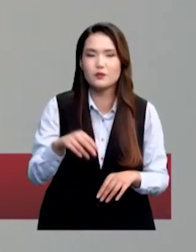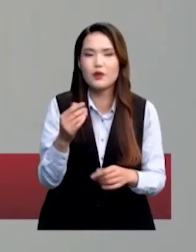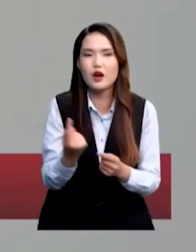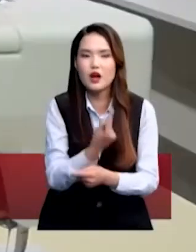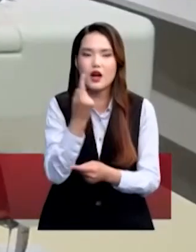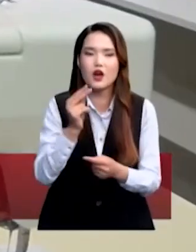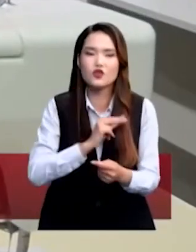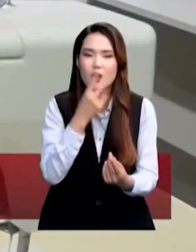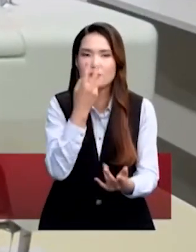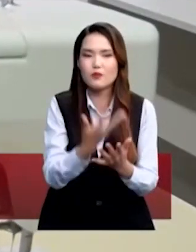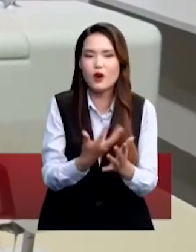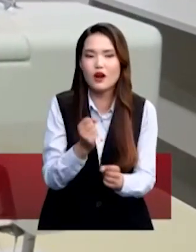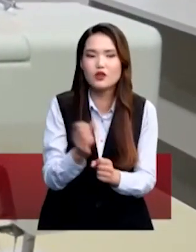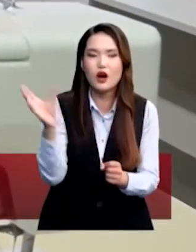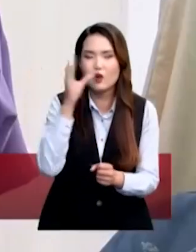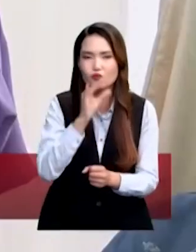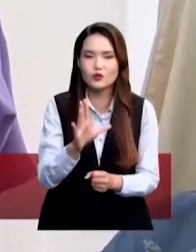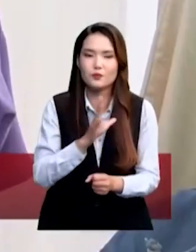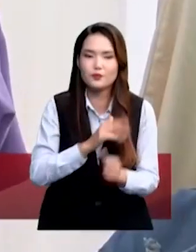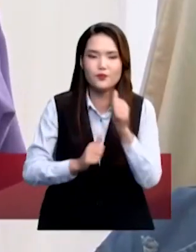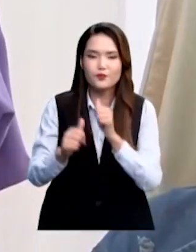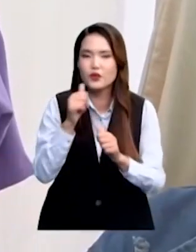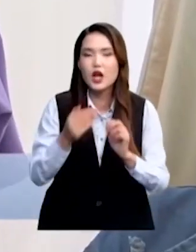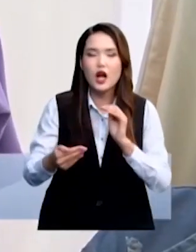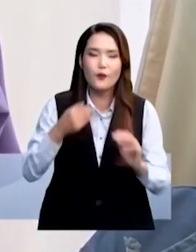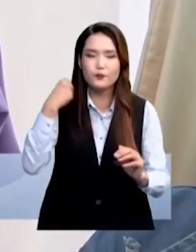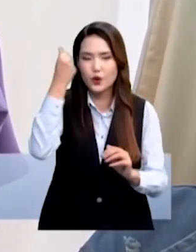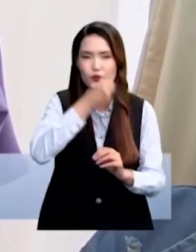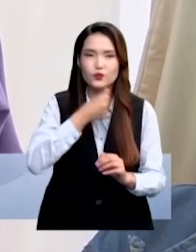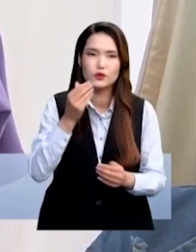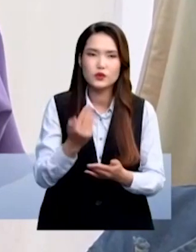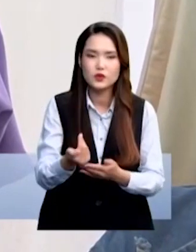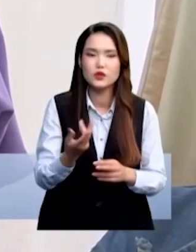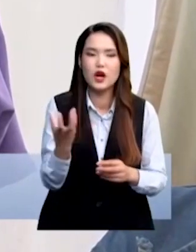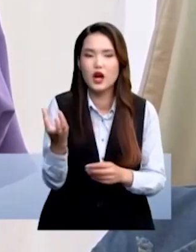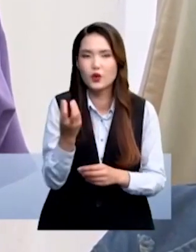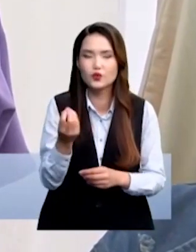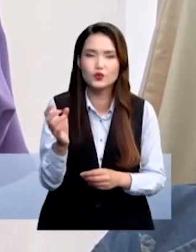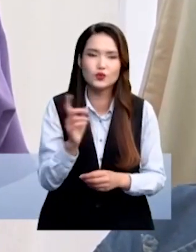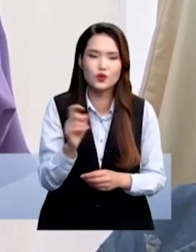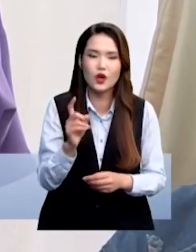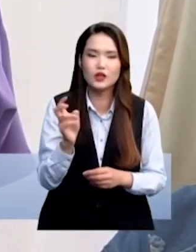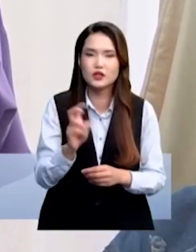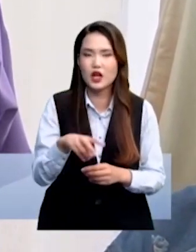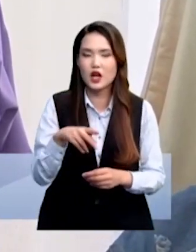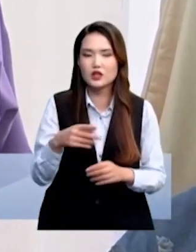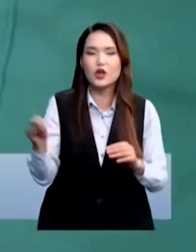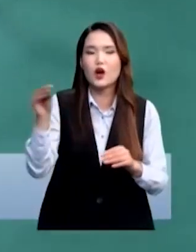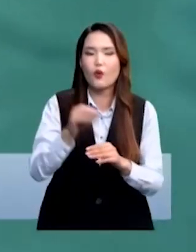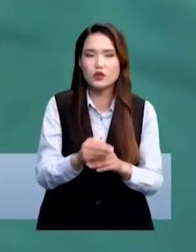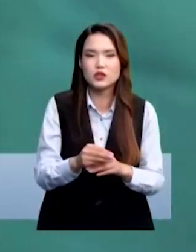алғашқы жұмыстарын жасап үлгерген. Биылғы жылы тағы да дополнительно деп айтамыз,